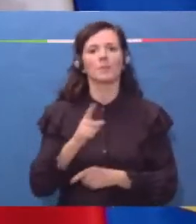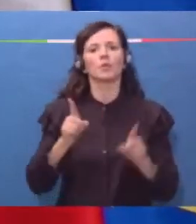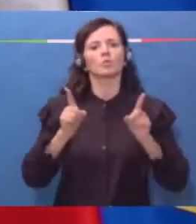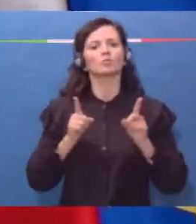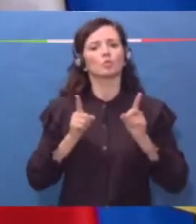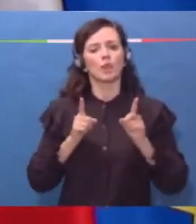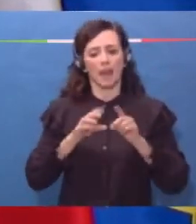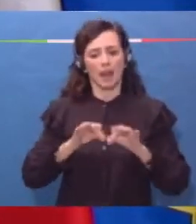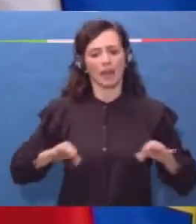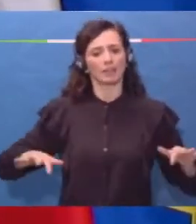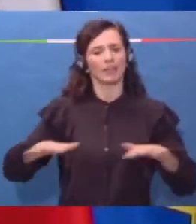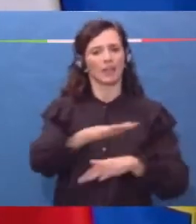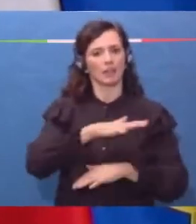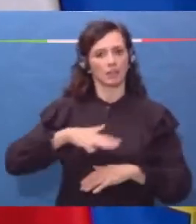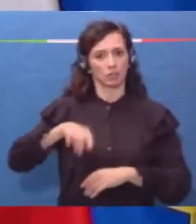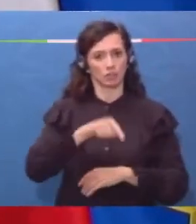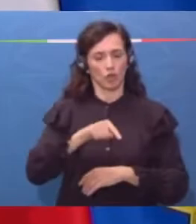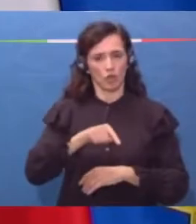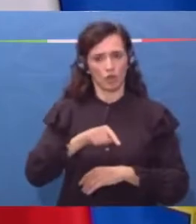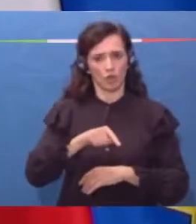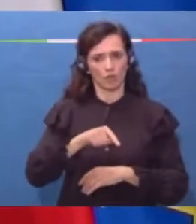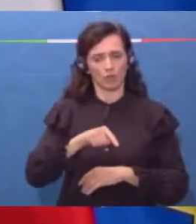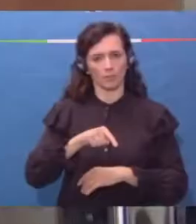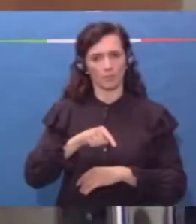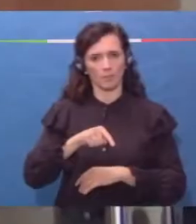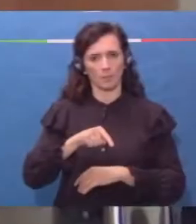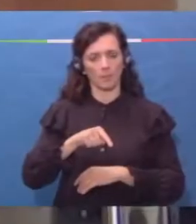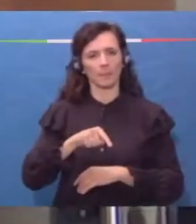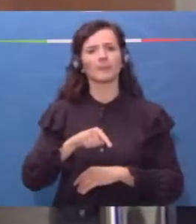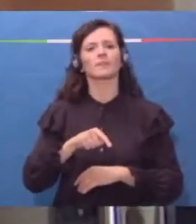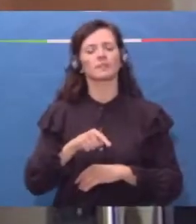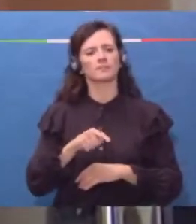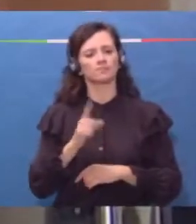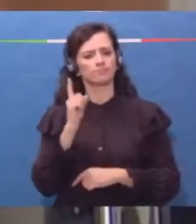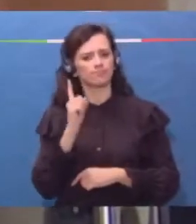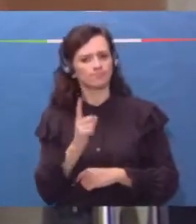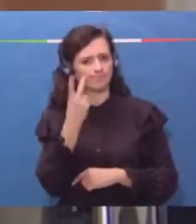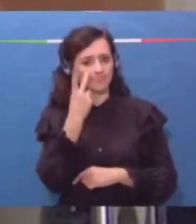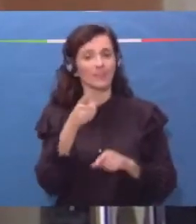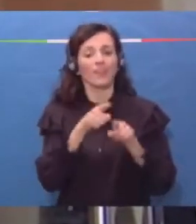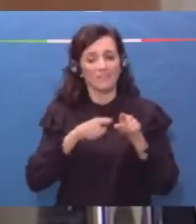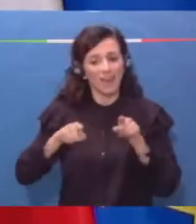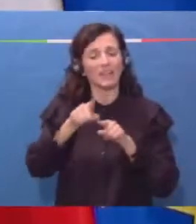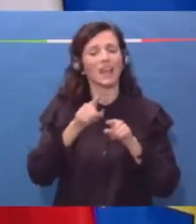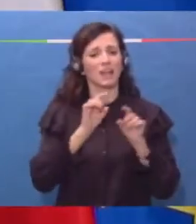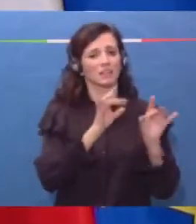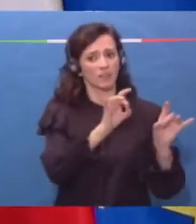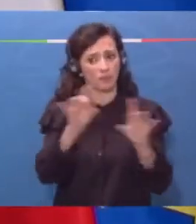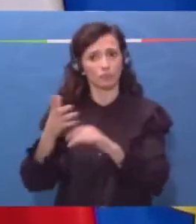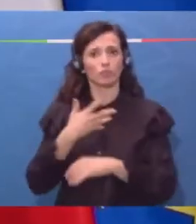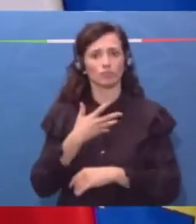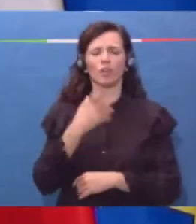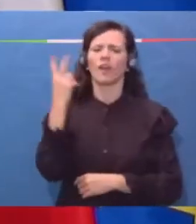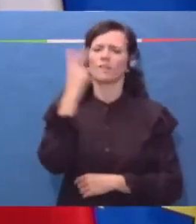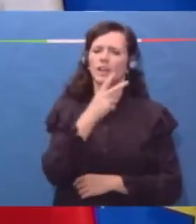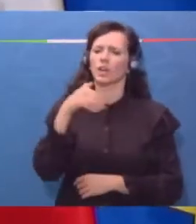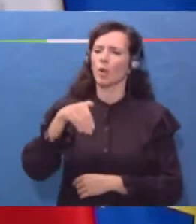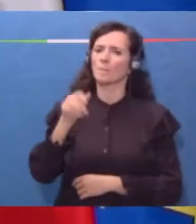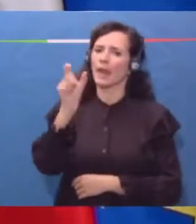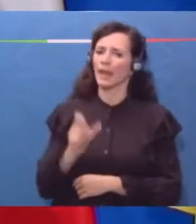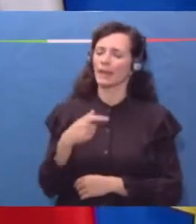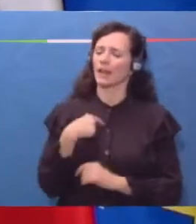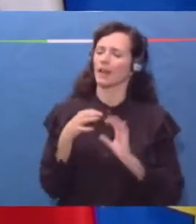nostri territori di fronte ai nuovi, alle nuove varianti. Ha troppo rispetto, troppa amicizia per riprendere